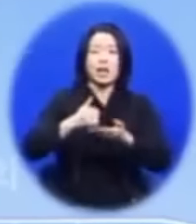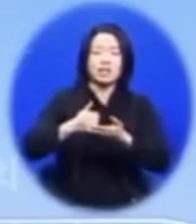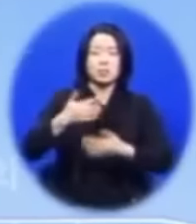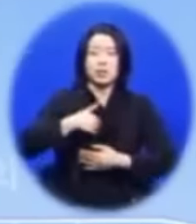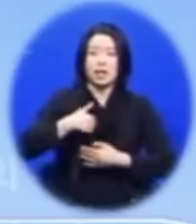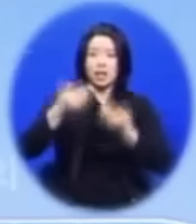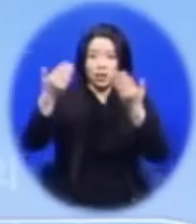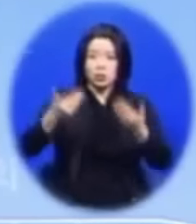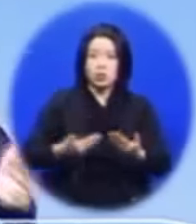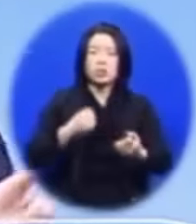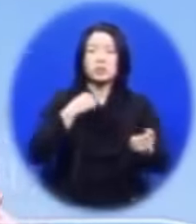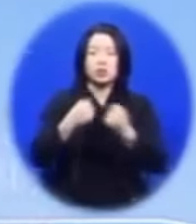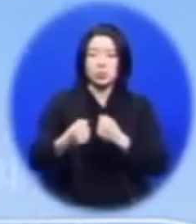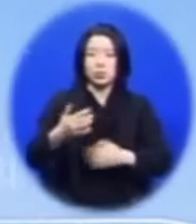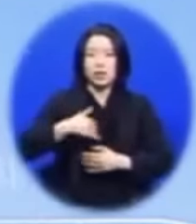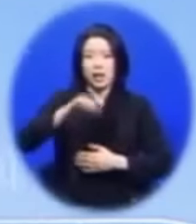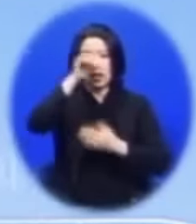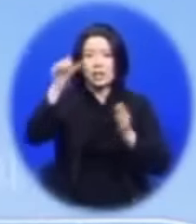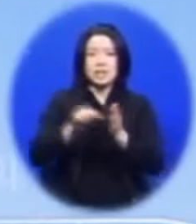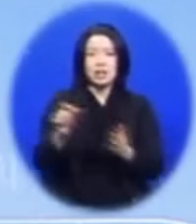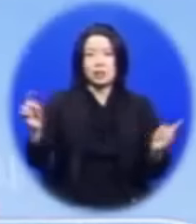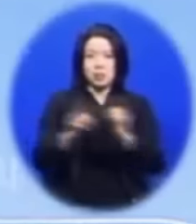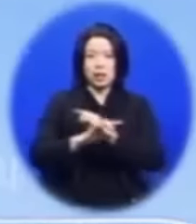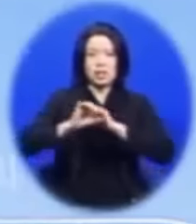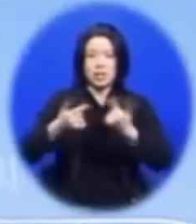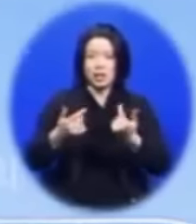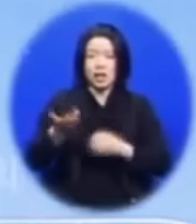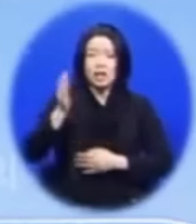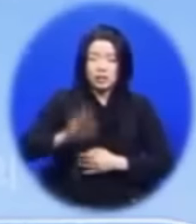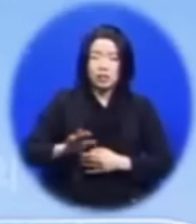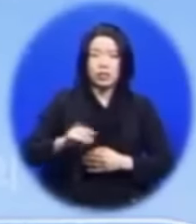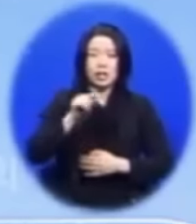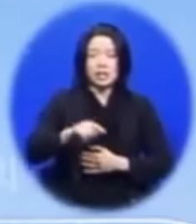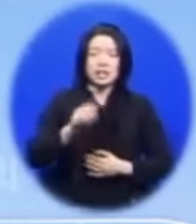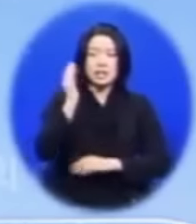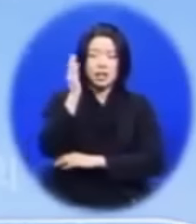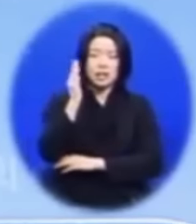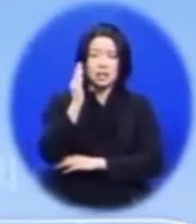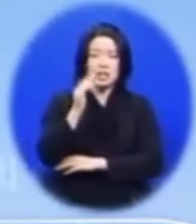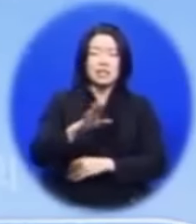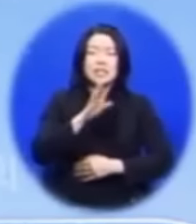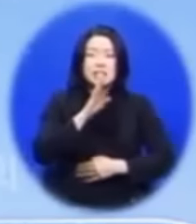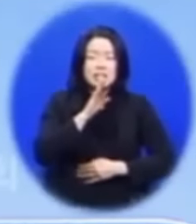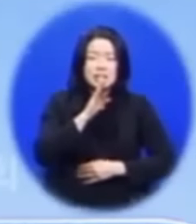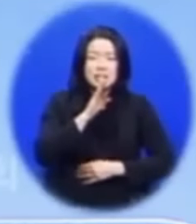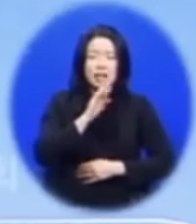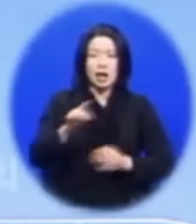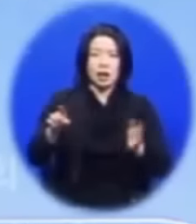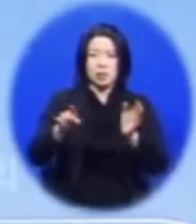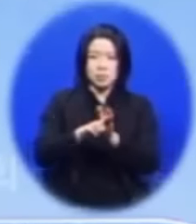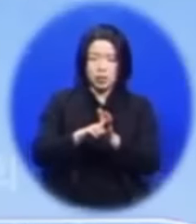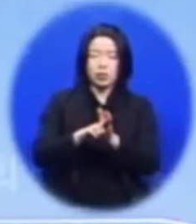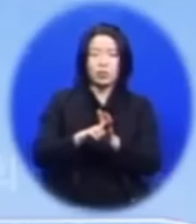주셨는데도 내 인생이 안 바뀌는 거예요 그런데 여러분이이 사실을 진짜 믿기로 작정하고